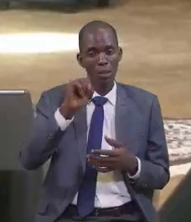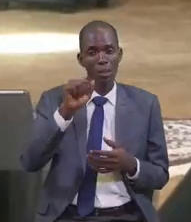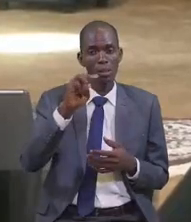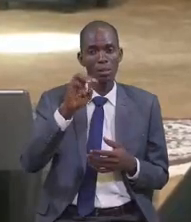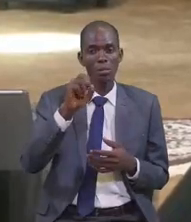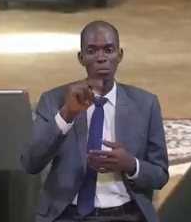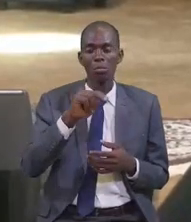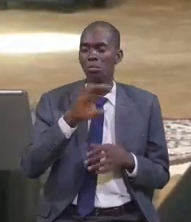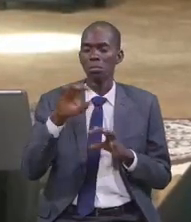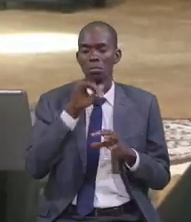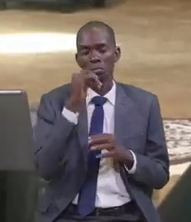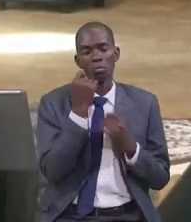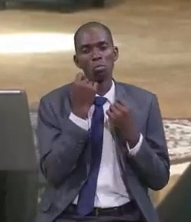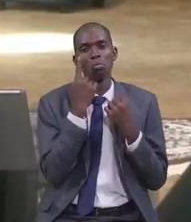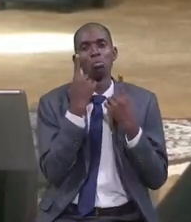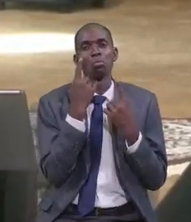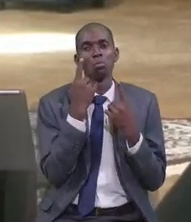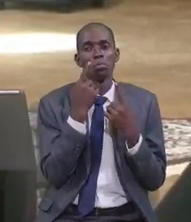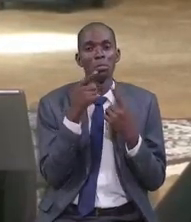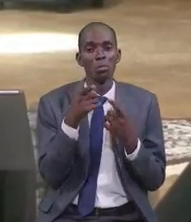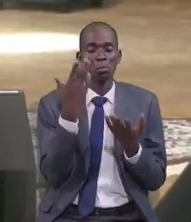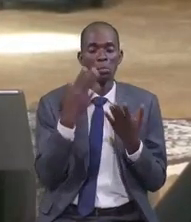Mais il était